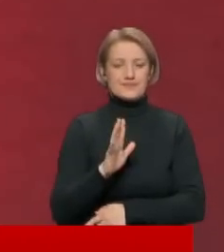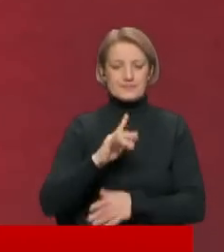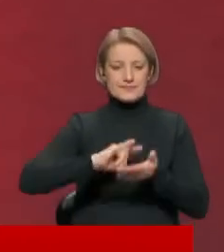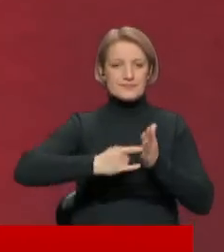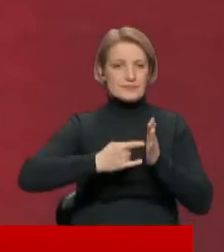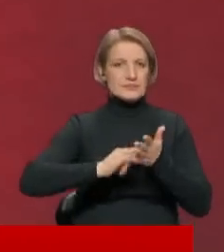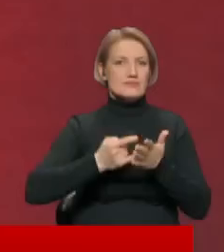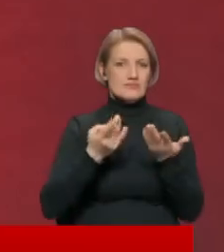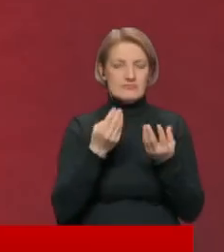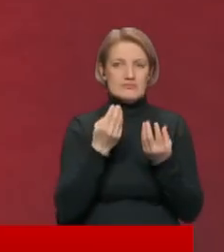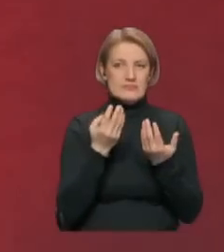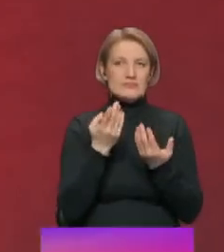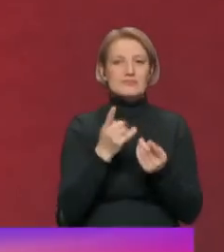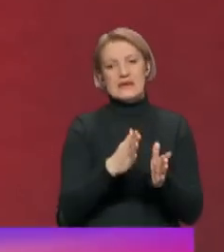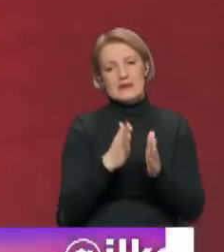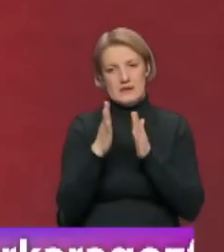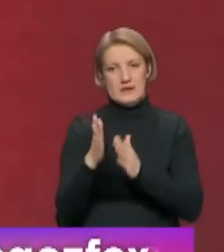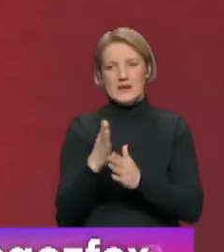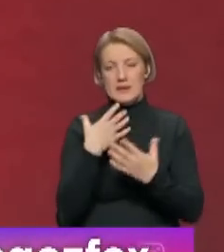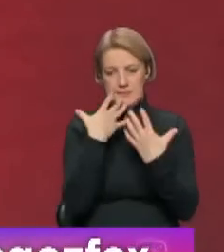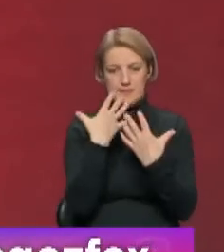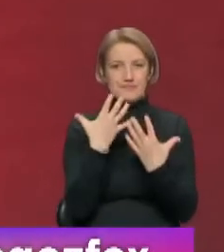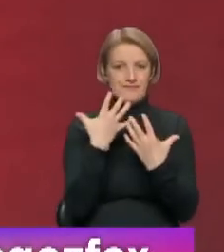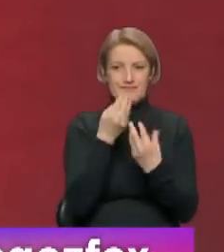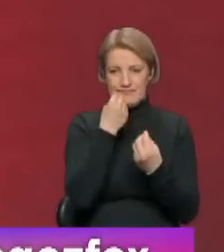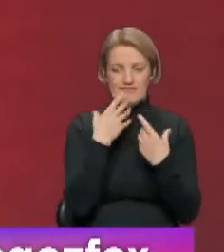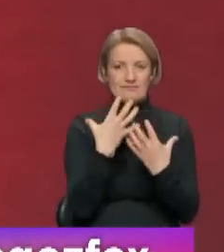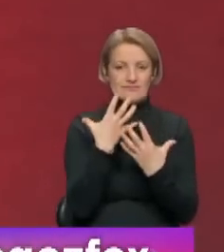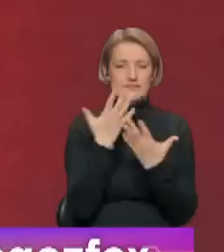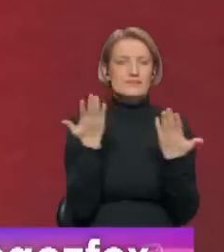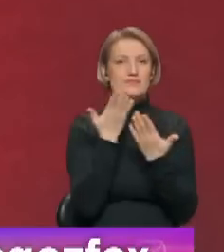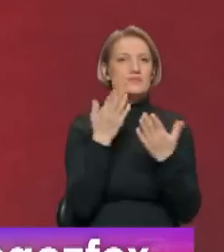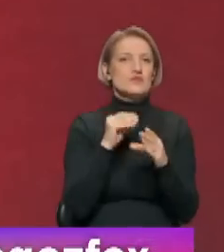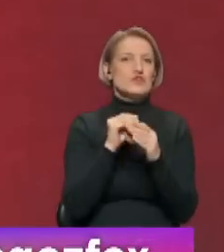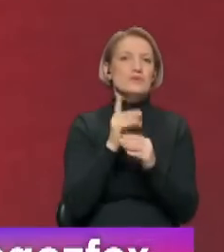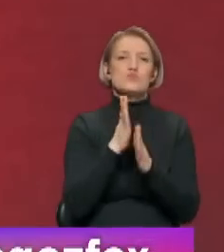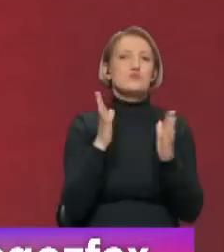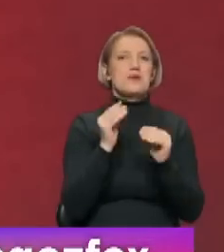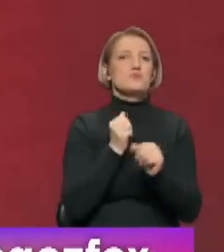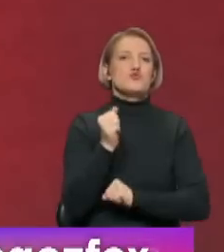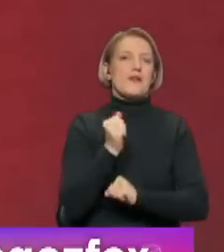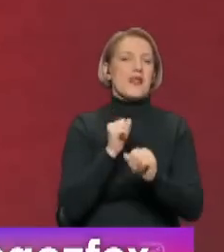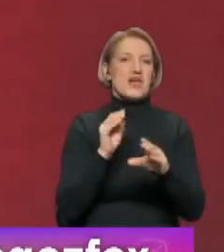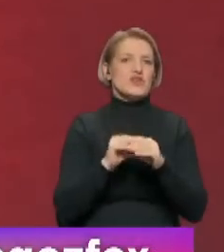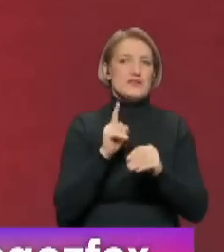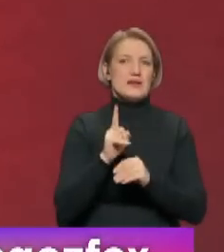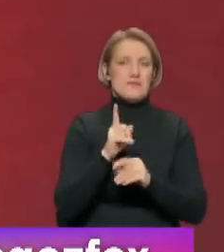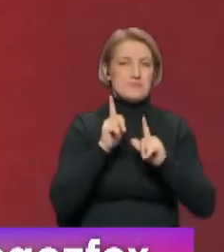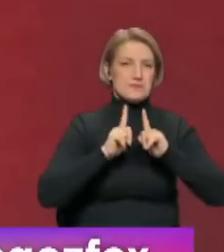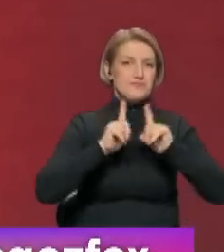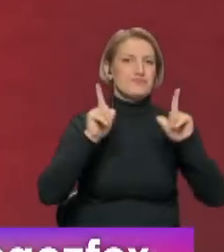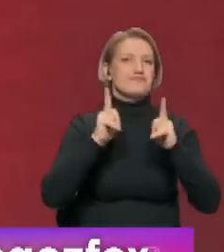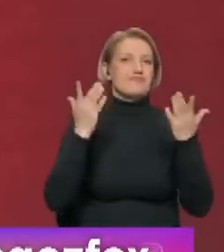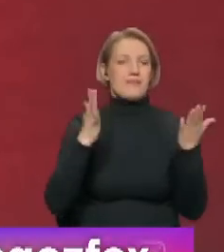geçindirebilmek için bir yandan da besleyebilmek için ne kadar büyük bir mücadele içinde onu anlatıyor Bir Feryat